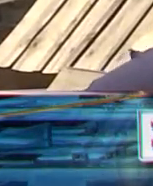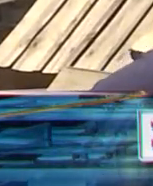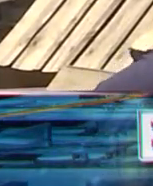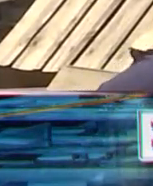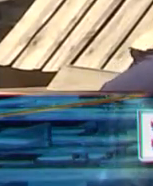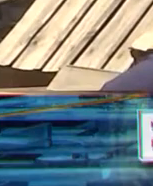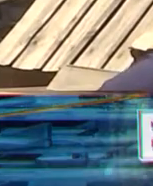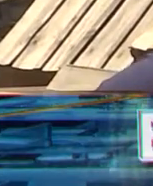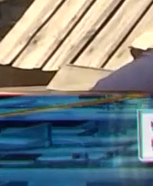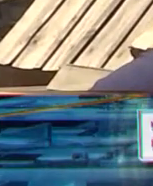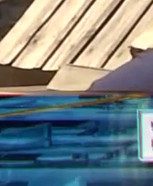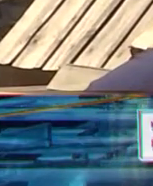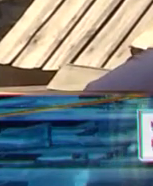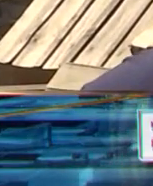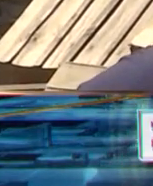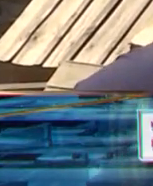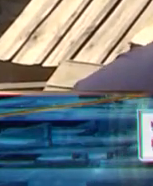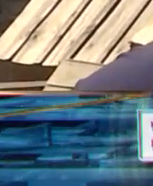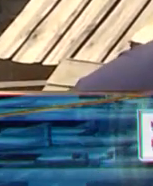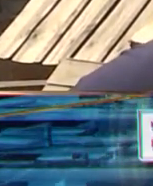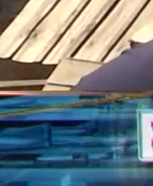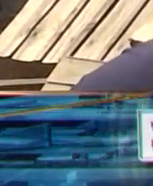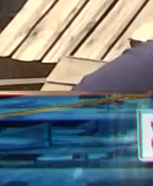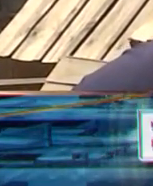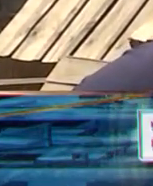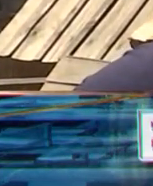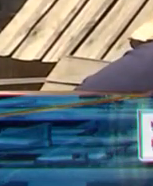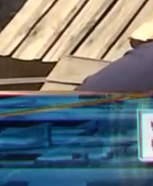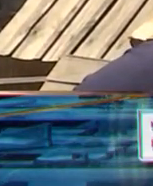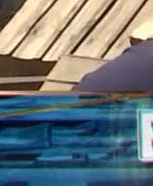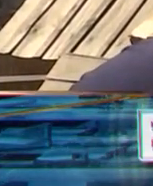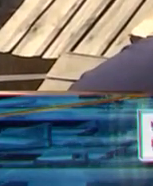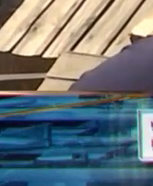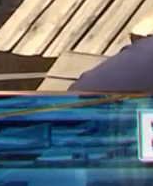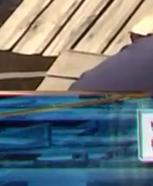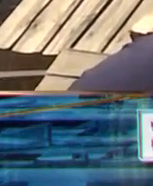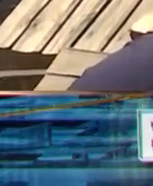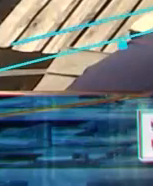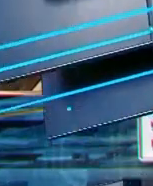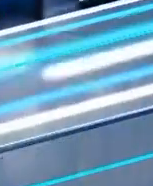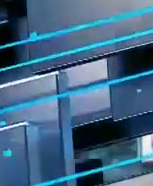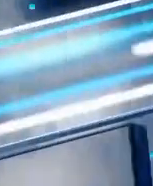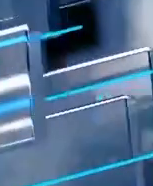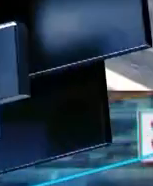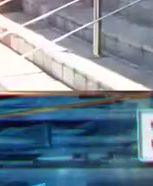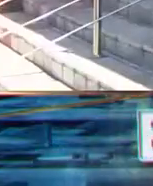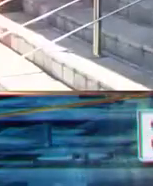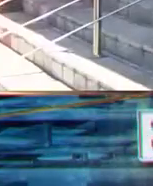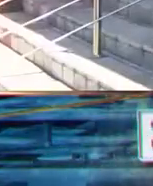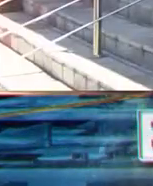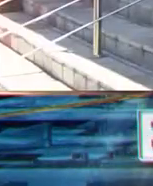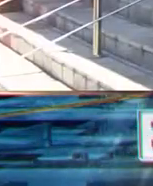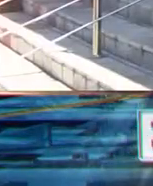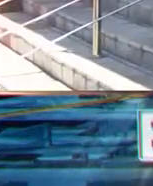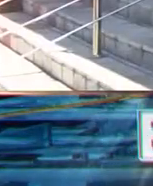15 мың апшеті группы, ең арзан бағалар. Аградқылар 40 мыңнан басталады, тастар 20 мыңнан басталады. Корона